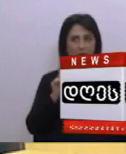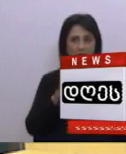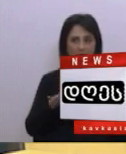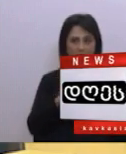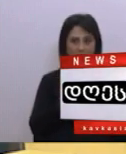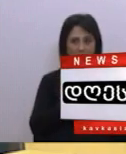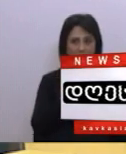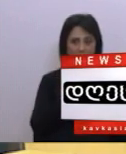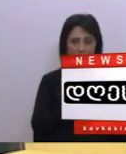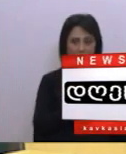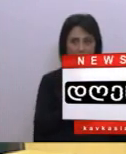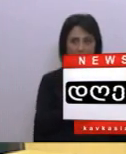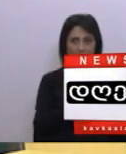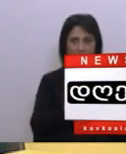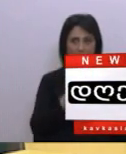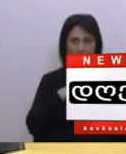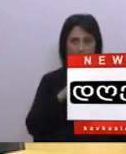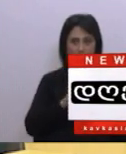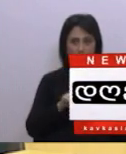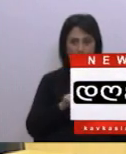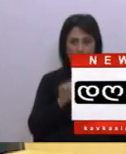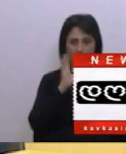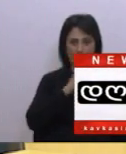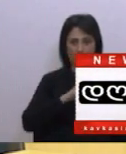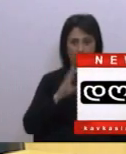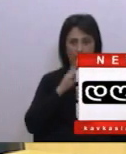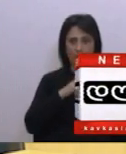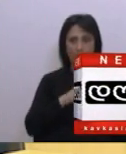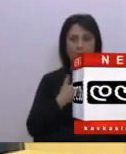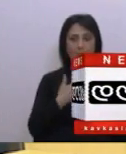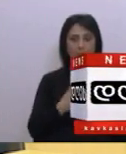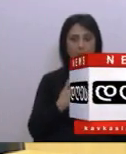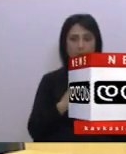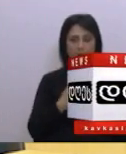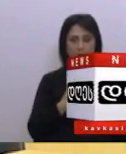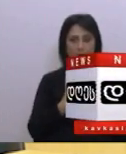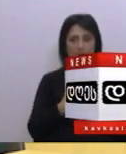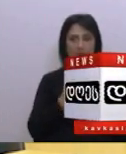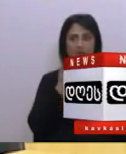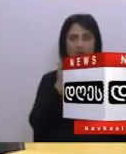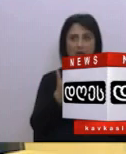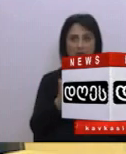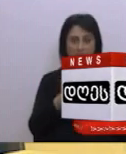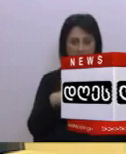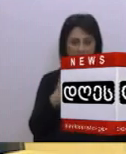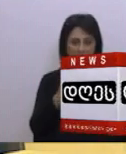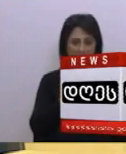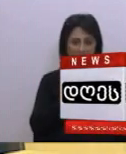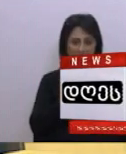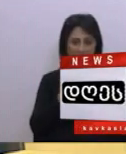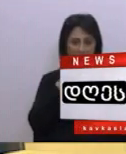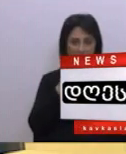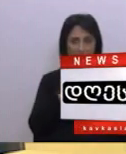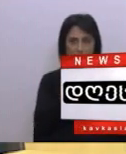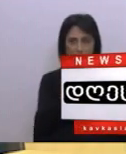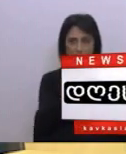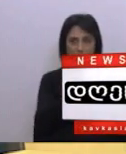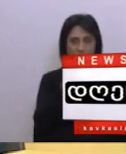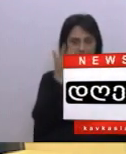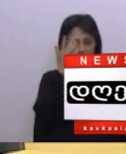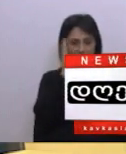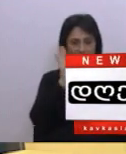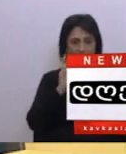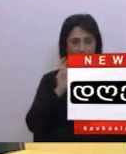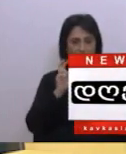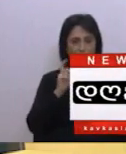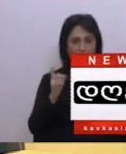durcebit, el timi martule bit, asta ce opoziția cadrulos. Magali ta, tai, ramdeni metina de basvitcui, ta armud din